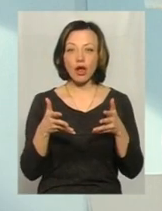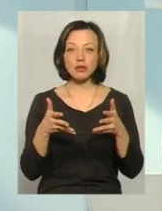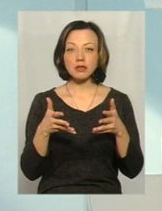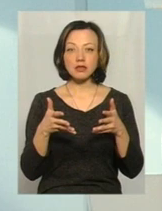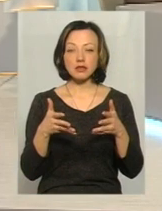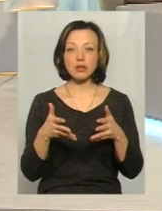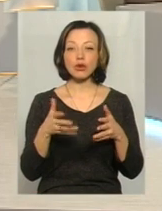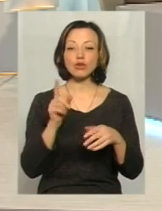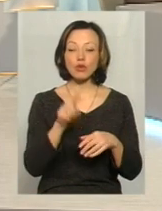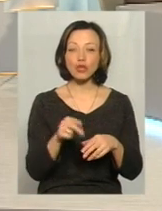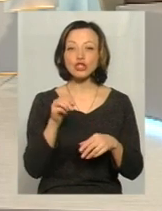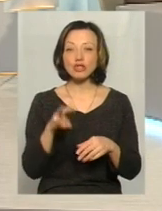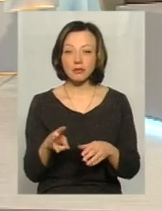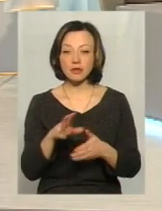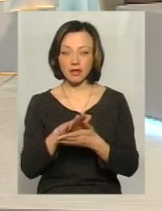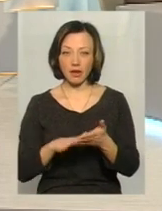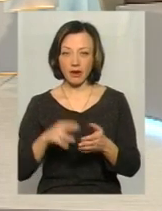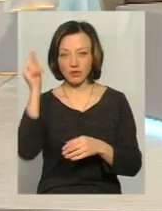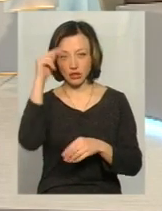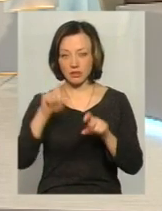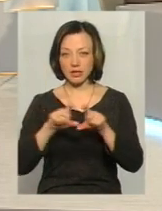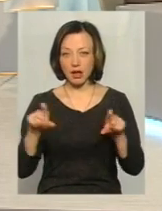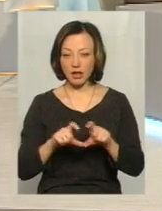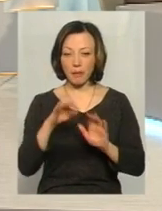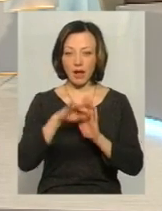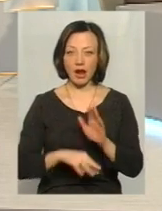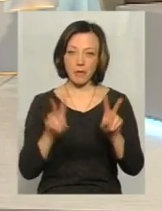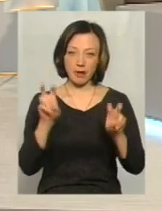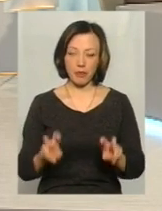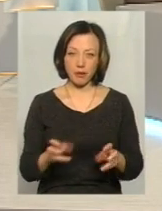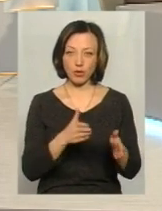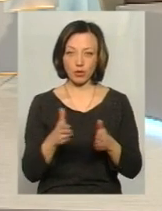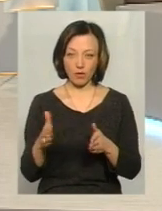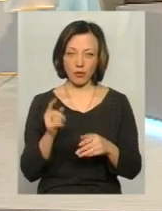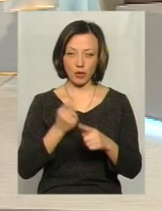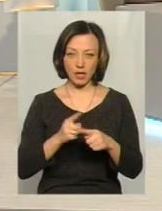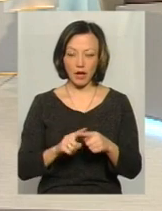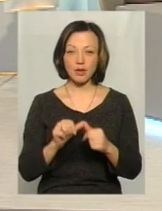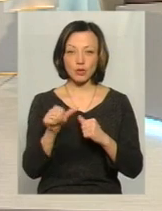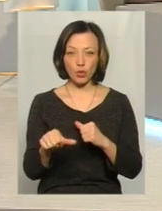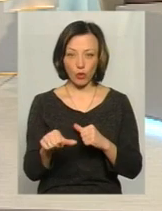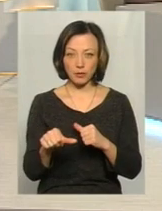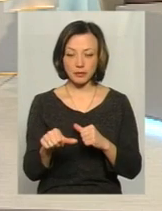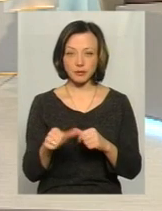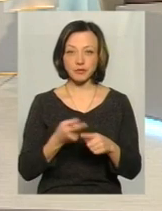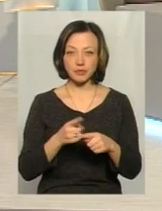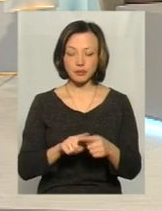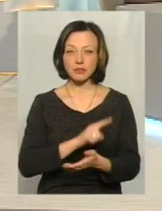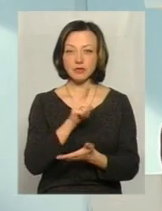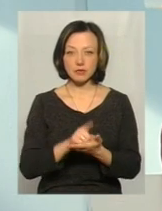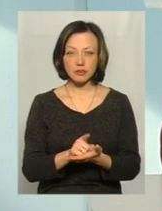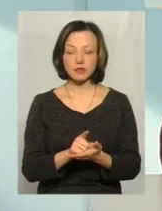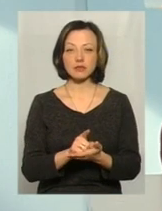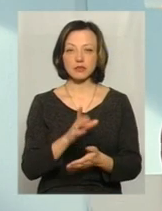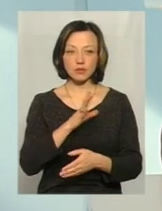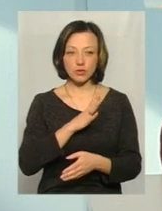визначитись того, з чим ти хочеш, і вищі навчальні заклади, і перелік предметів, і підготовка по них. Крім того, це обов'язково